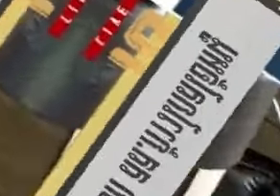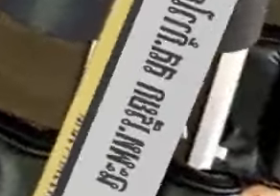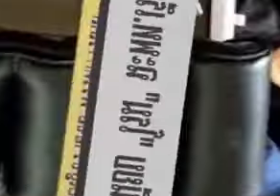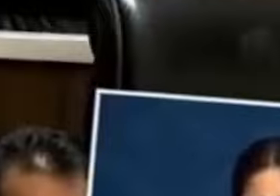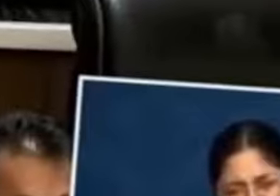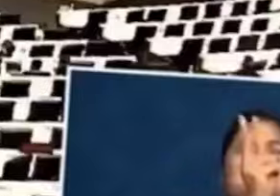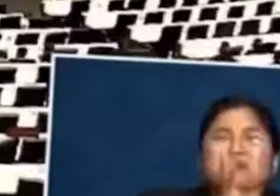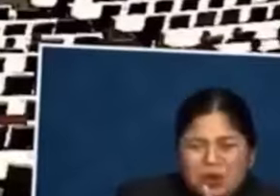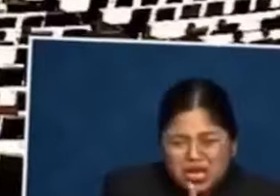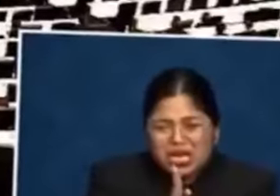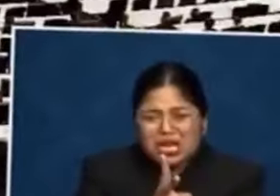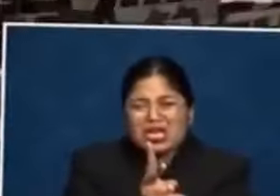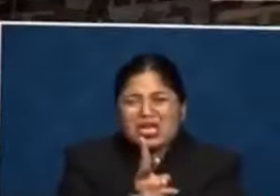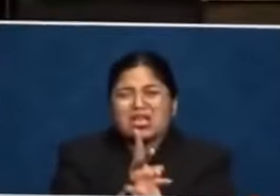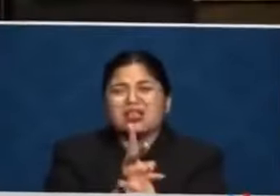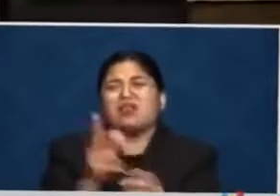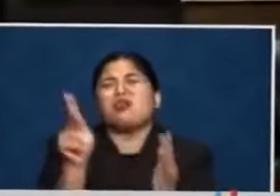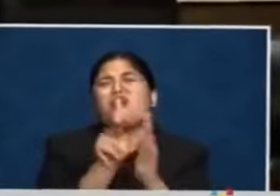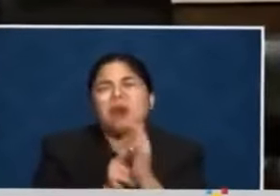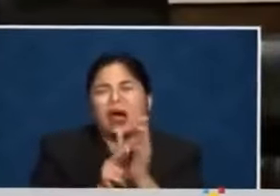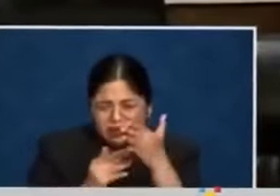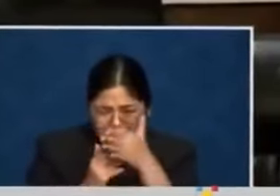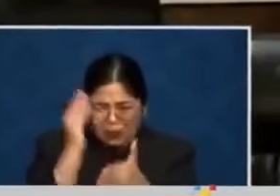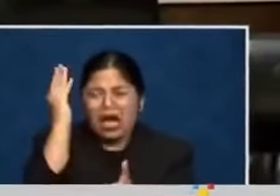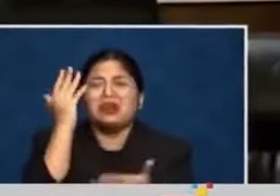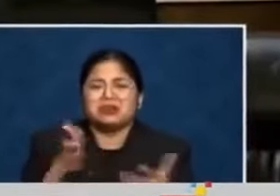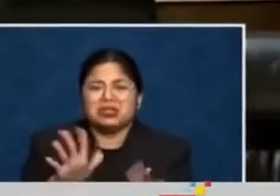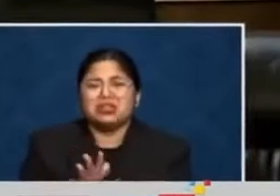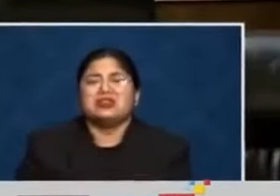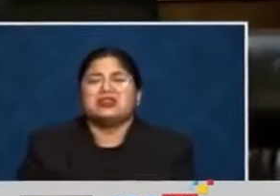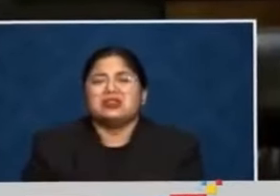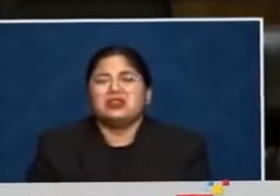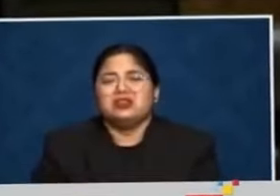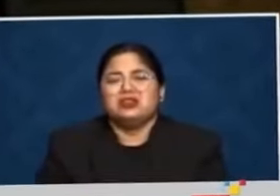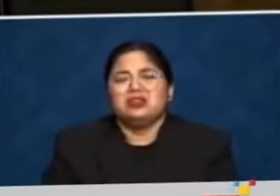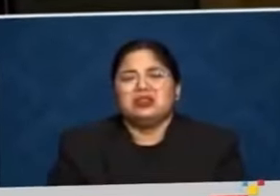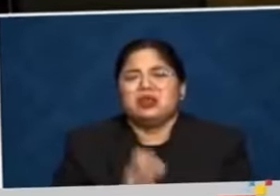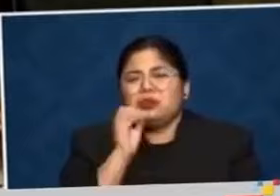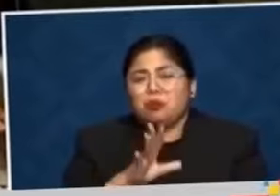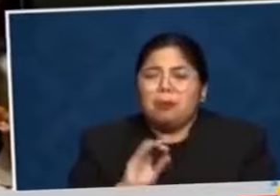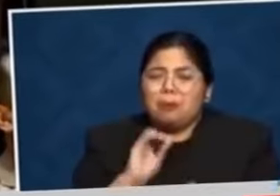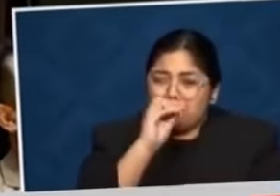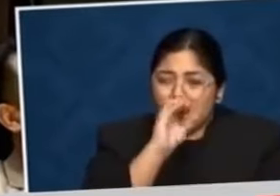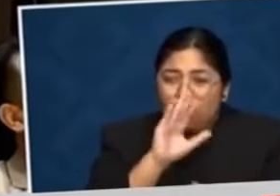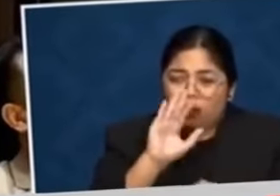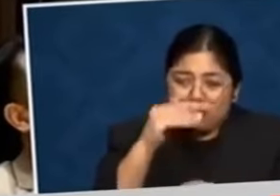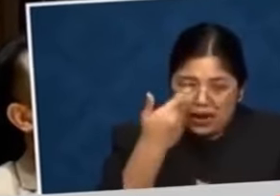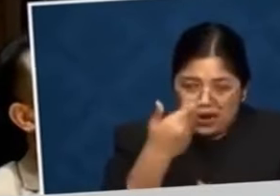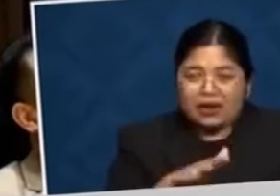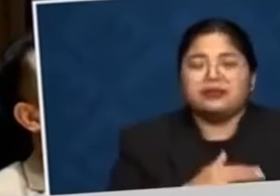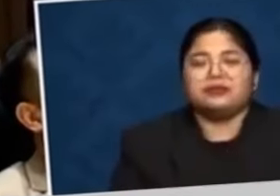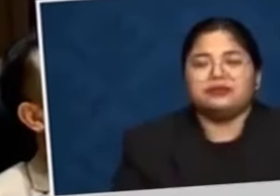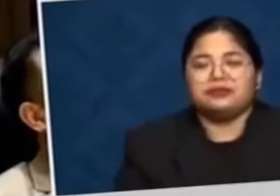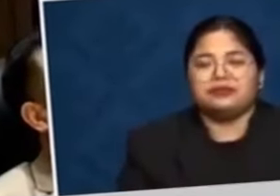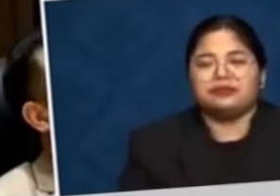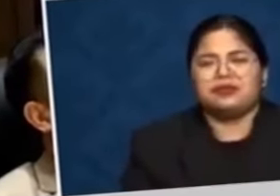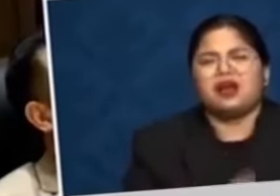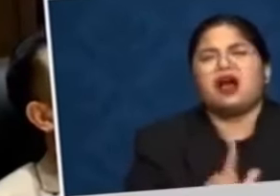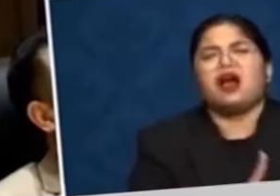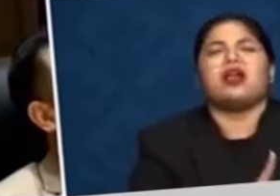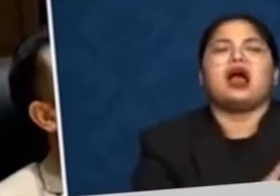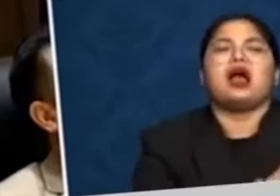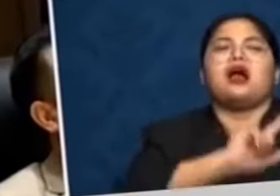ารพกัน เพราะฉะนั้นที่ท่านปฏิพัฒน์สันติตาดาที่ว่าผมได้กล่าวมาเบื้องต้นนั้นน่ะผมลาออกเถอะครับมันเสีย